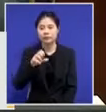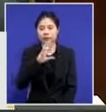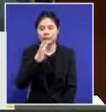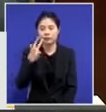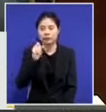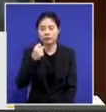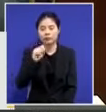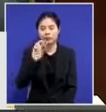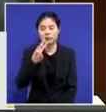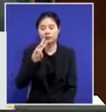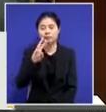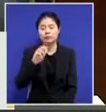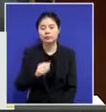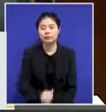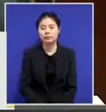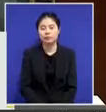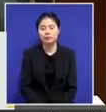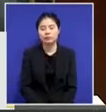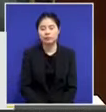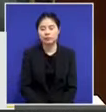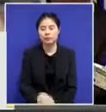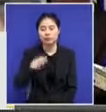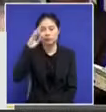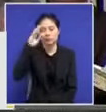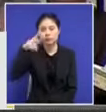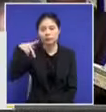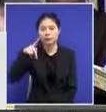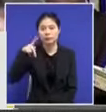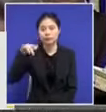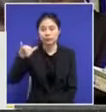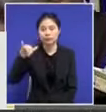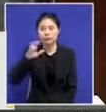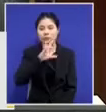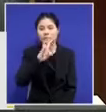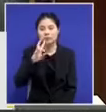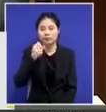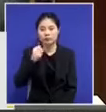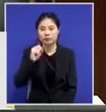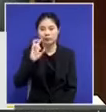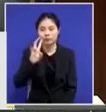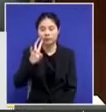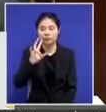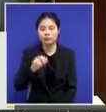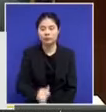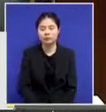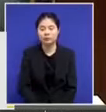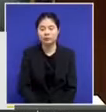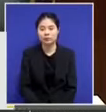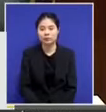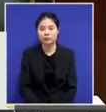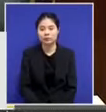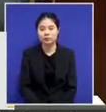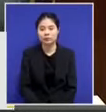716พลเอกอักษราเกิดผล พลเอกประยุทธ์จันทร์โอชาครับ 717นายอัครเดชวง